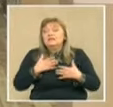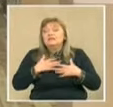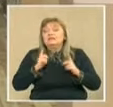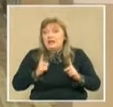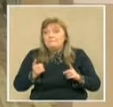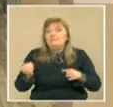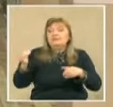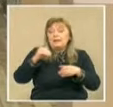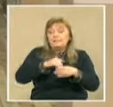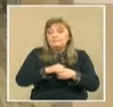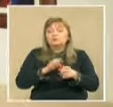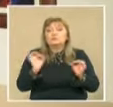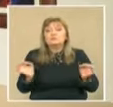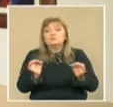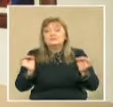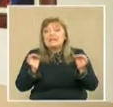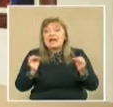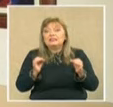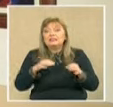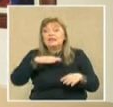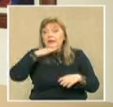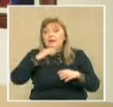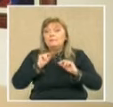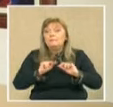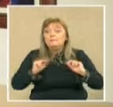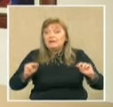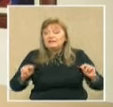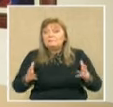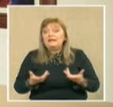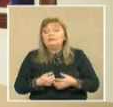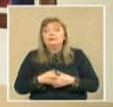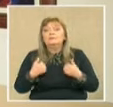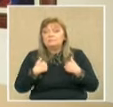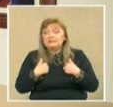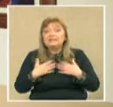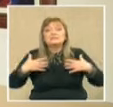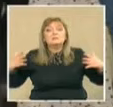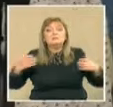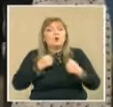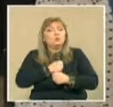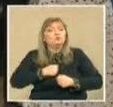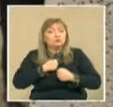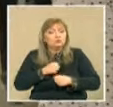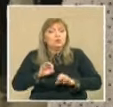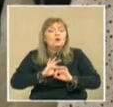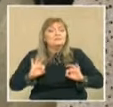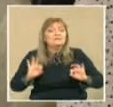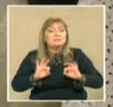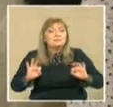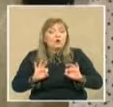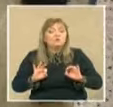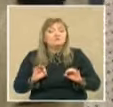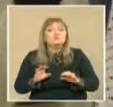присъствено, но все пак по специалните предмети особено. Точно така. При нас е много трудно да се подготвяш по специални